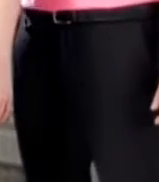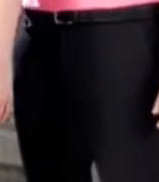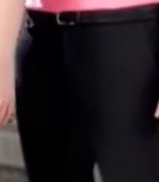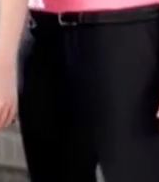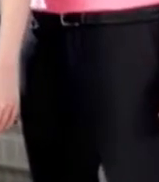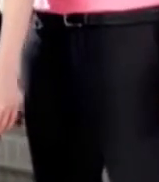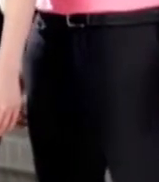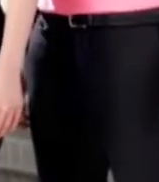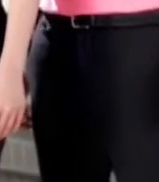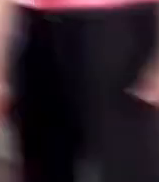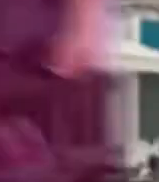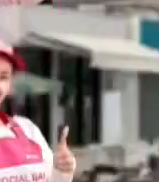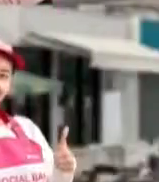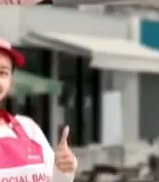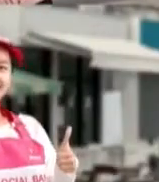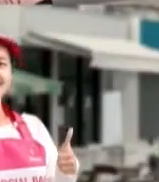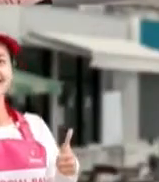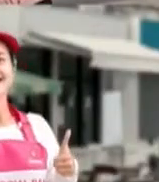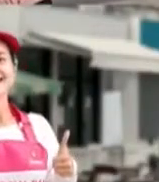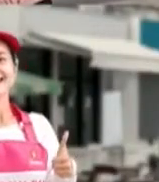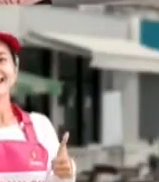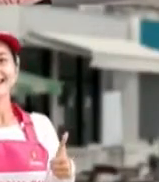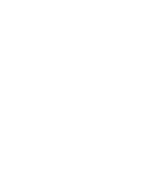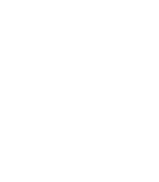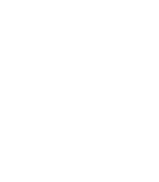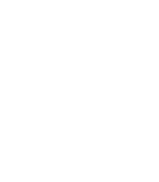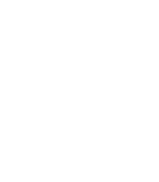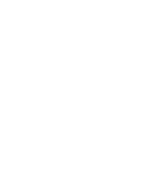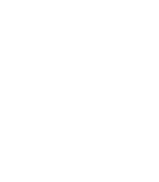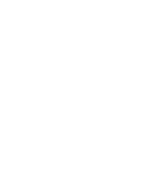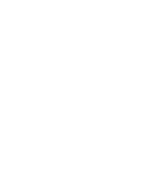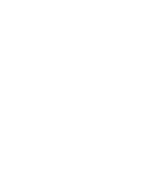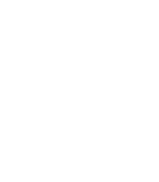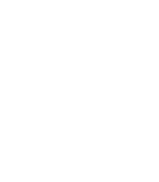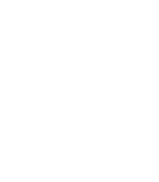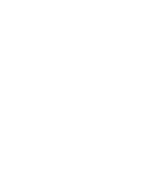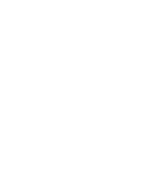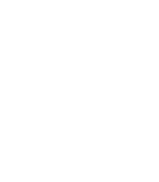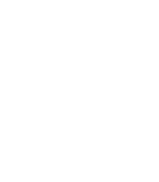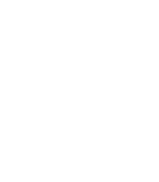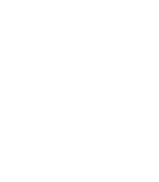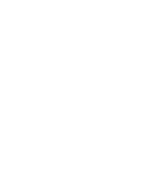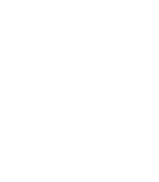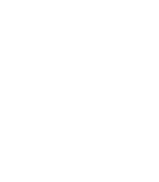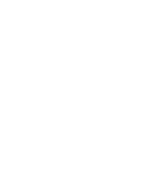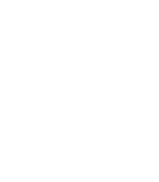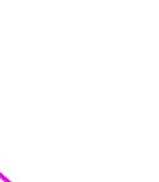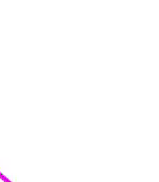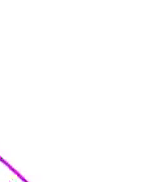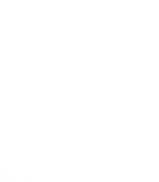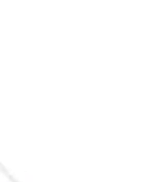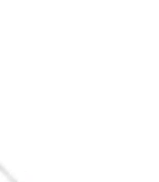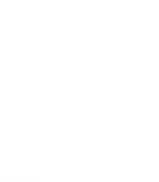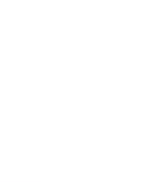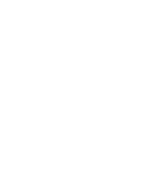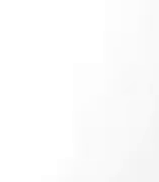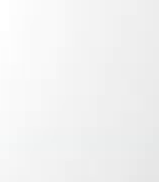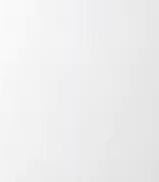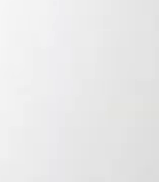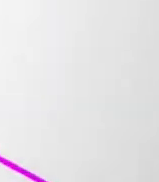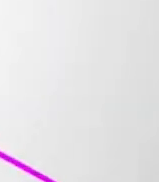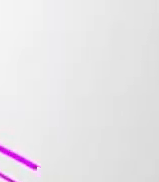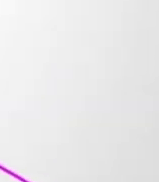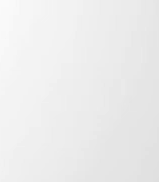เพื่อความสุขที่ยั่งยืนธนาคารออมสินธนาคารเพื่อสังคม ทีละเ